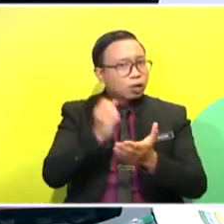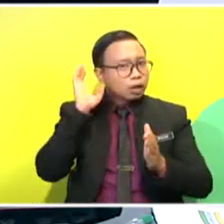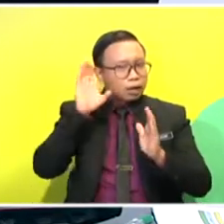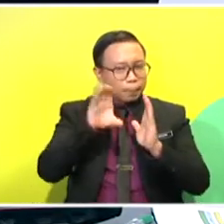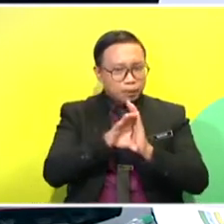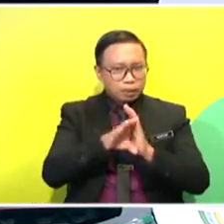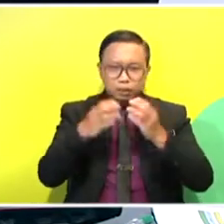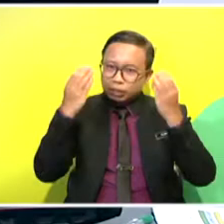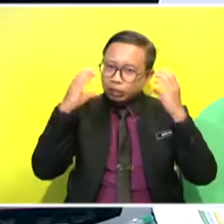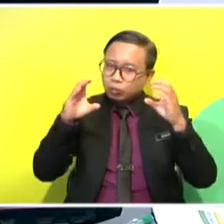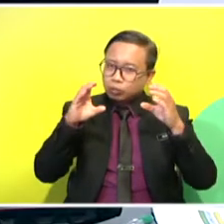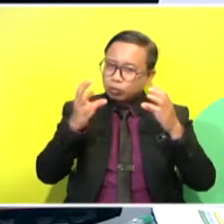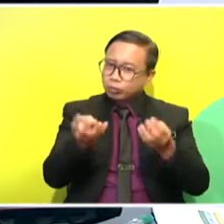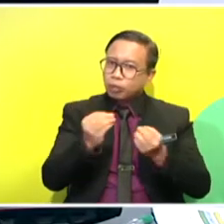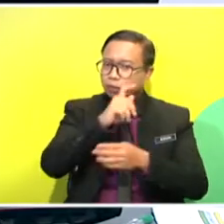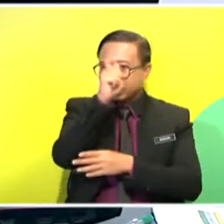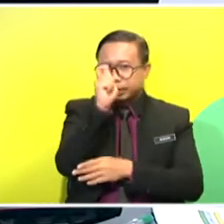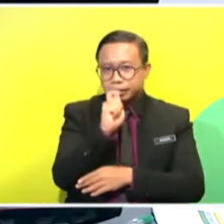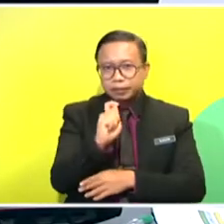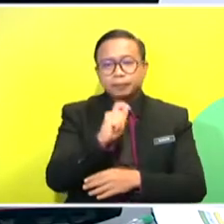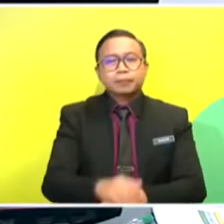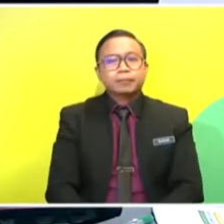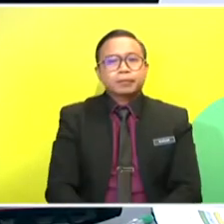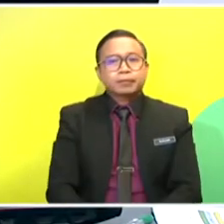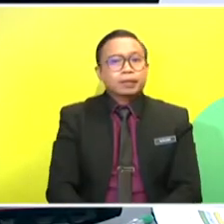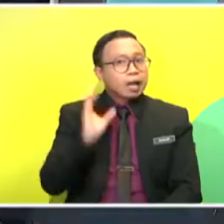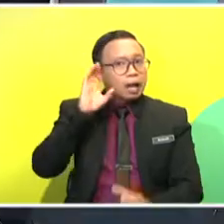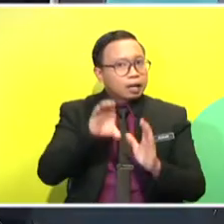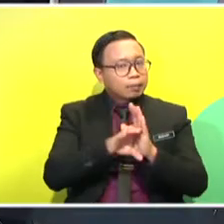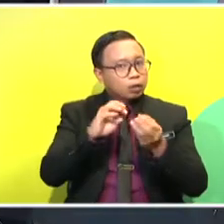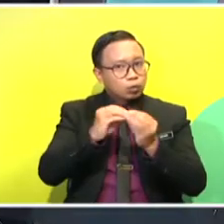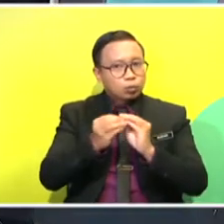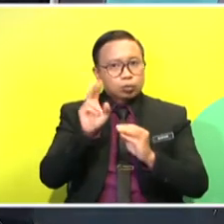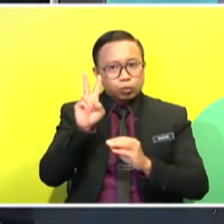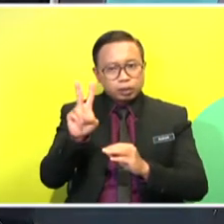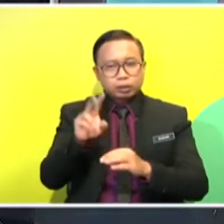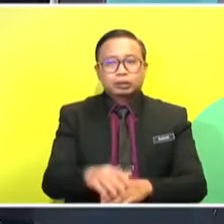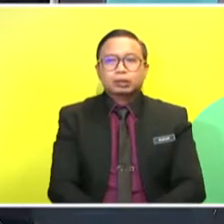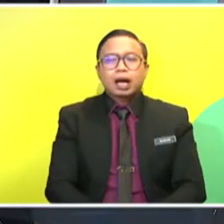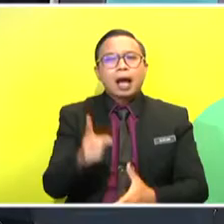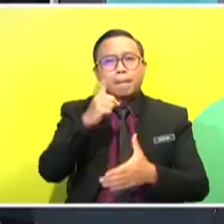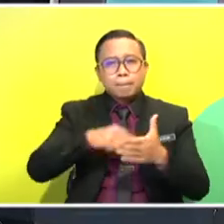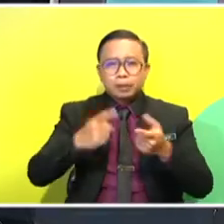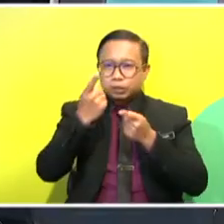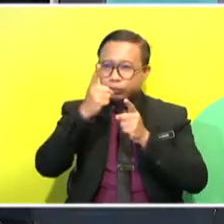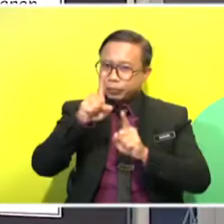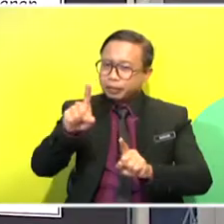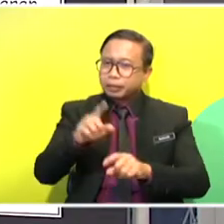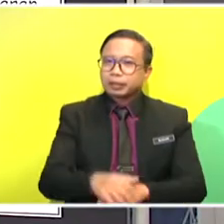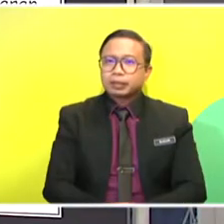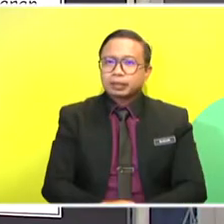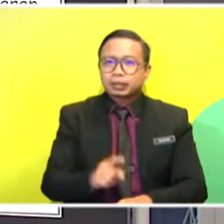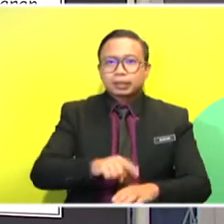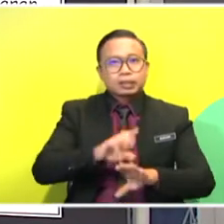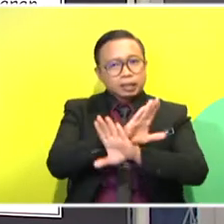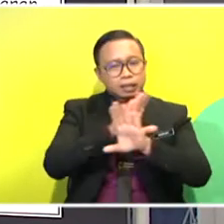nak tanyalah dekat Nisa ya. Okey, contohnya gambar nombor 2. Nombor 2. Apa jawapan dia tadi? Jawapannya